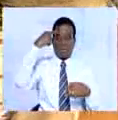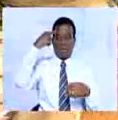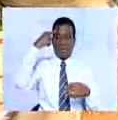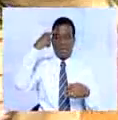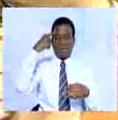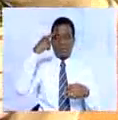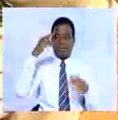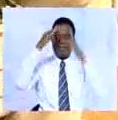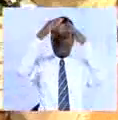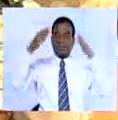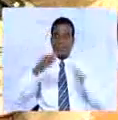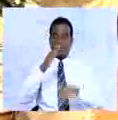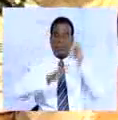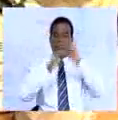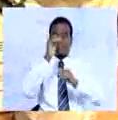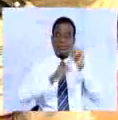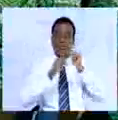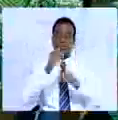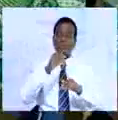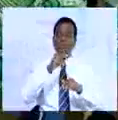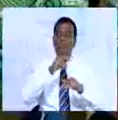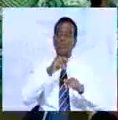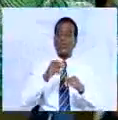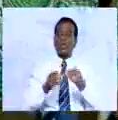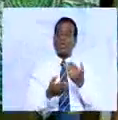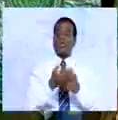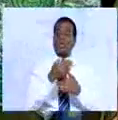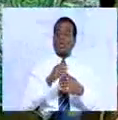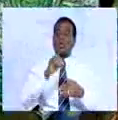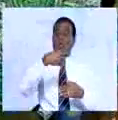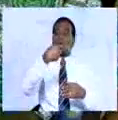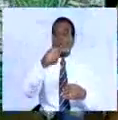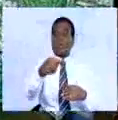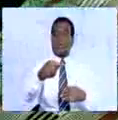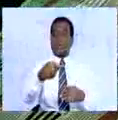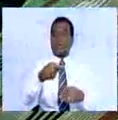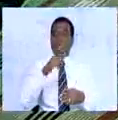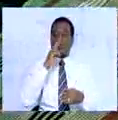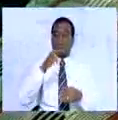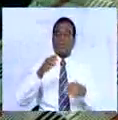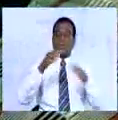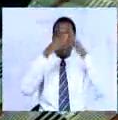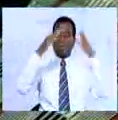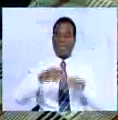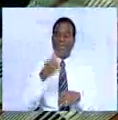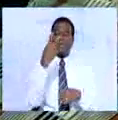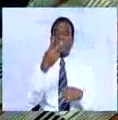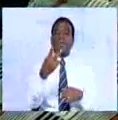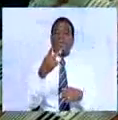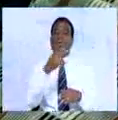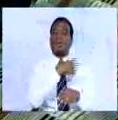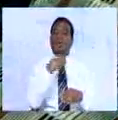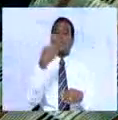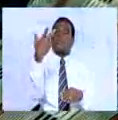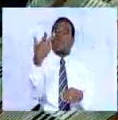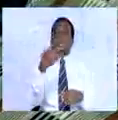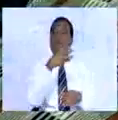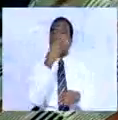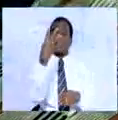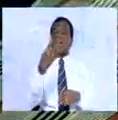Les logements construits par l'ONG Habitat for Humanity Côte d'Ivoire sont des logements de 2, 3 et 4